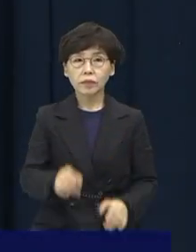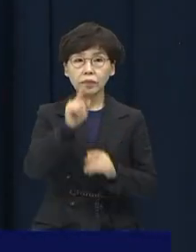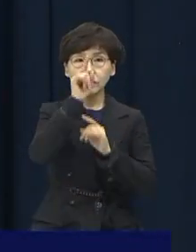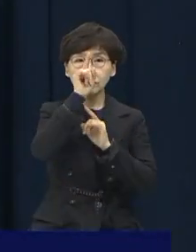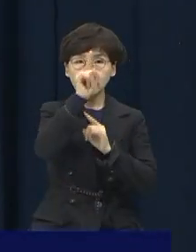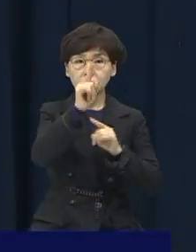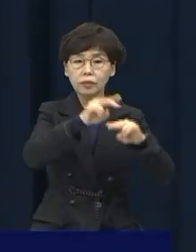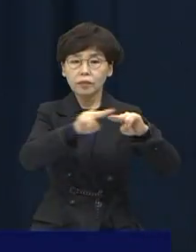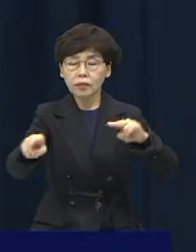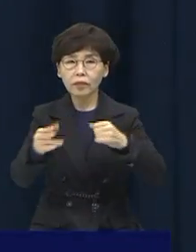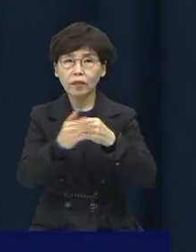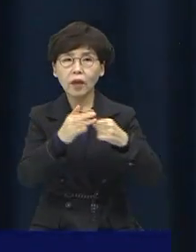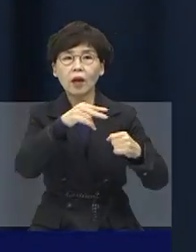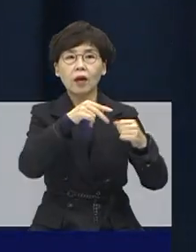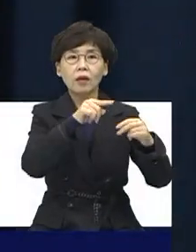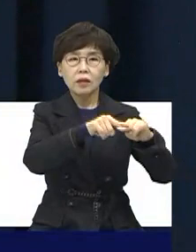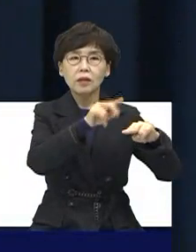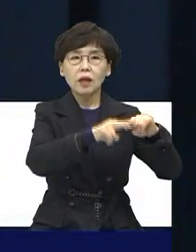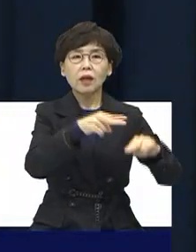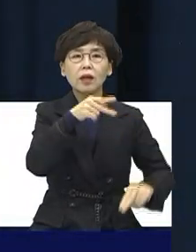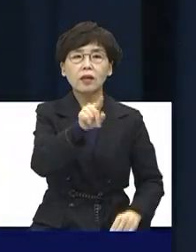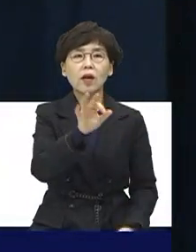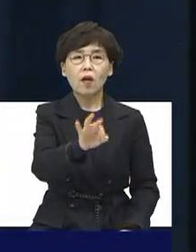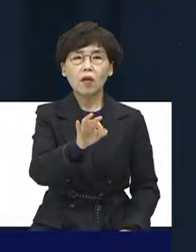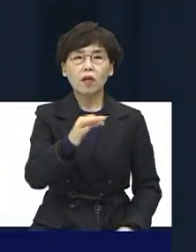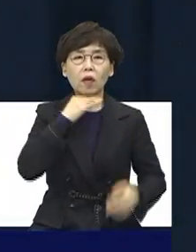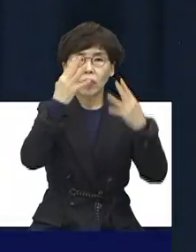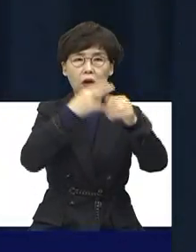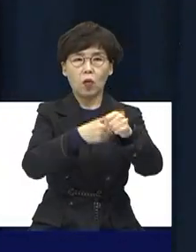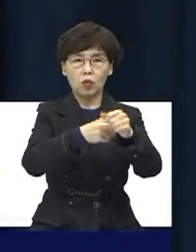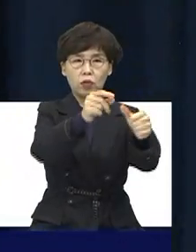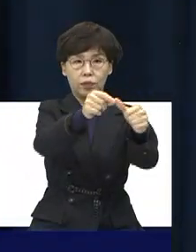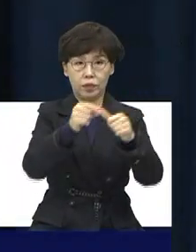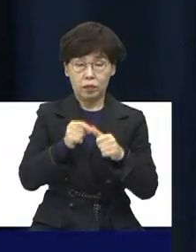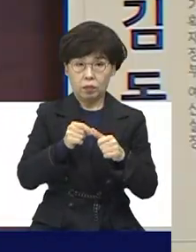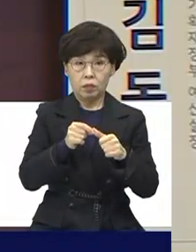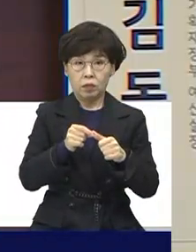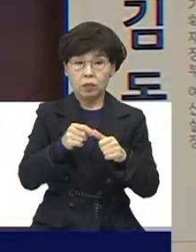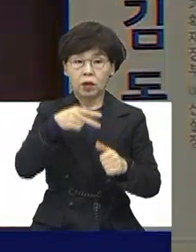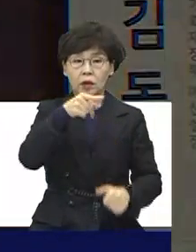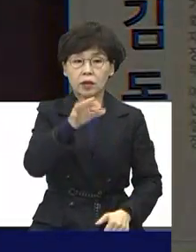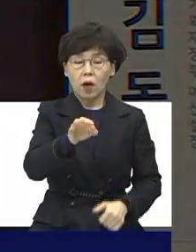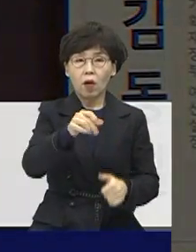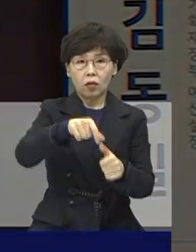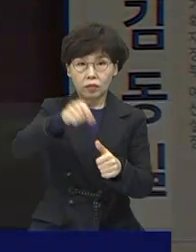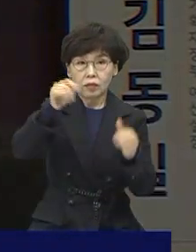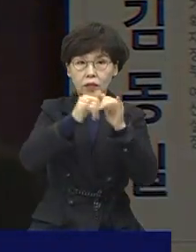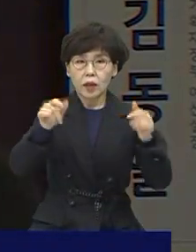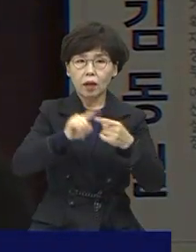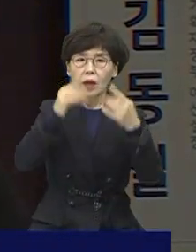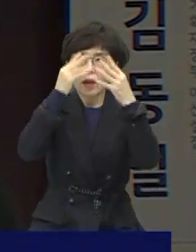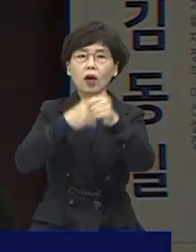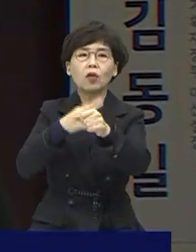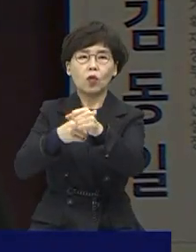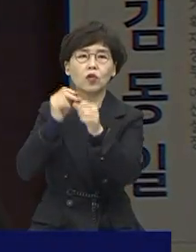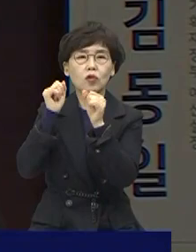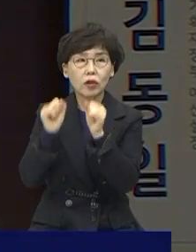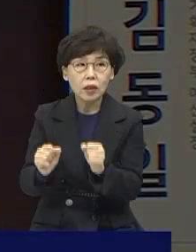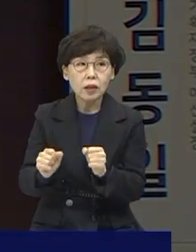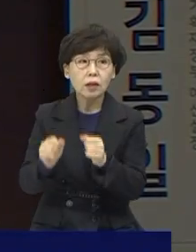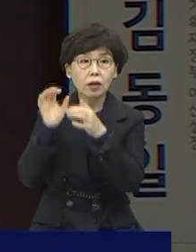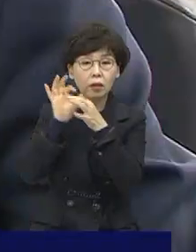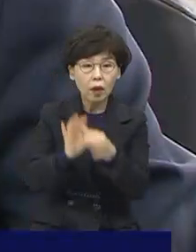정책실장의 후임에는 성태윤 연세대 경제학과 교수가 내정됐습니다. 김 실장은 성 내정자에 대해 대학 교수로